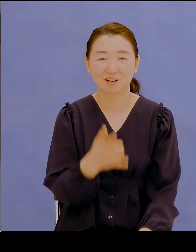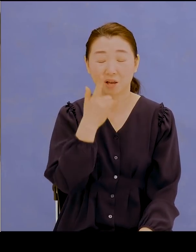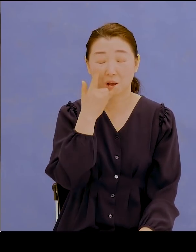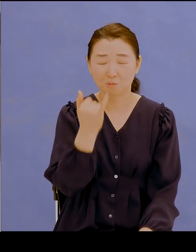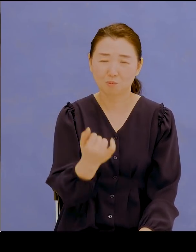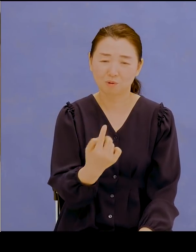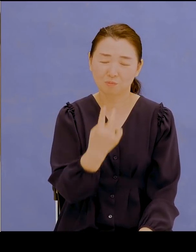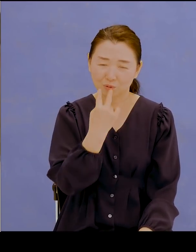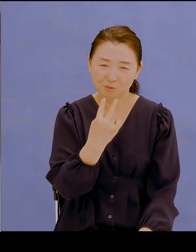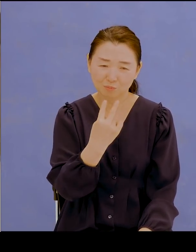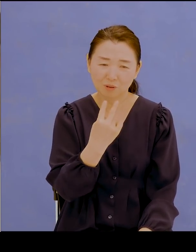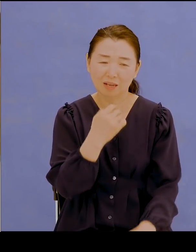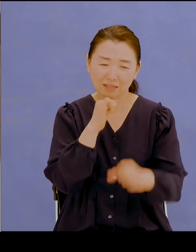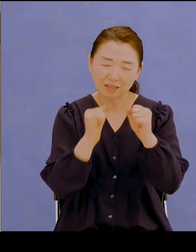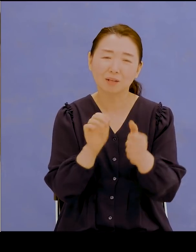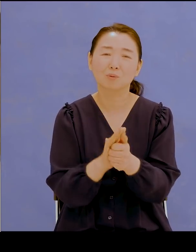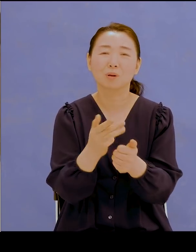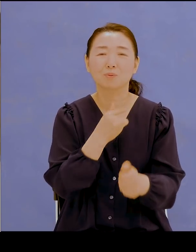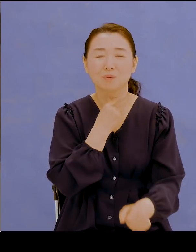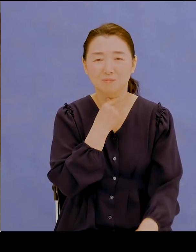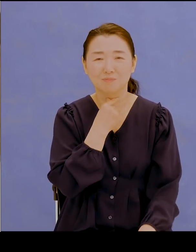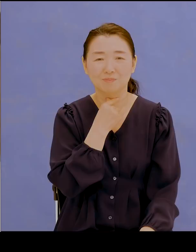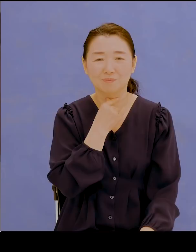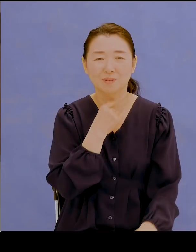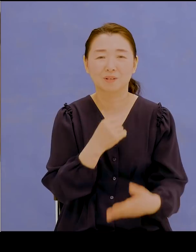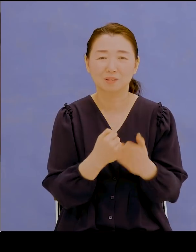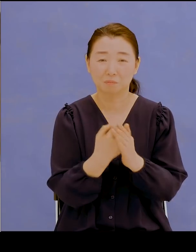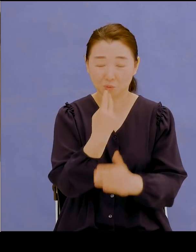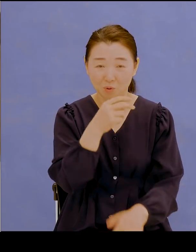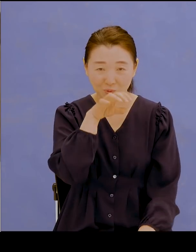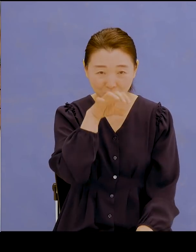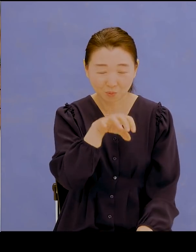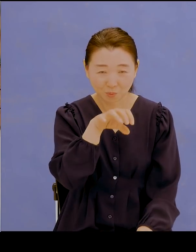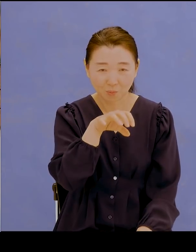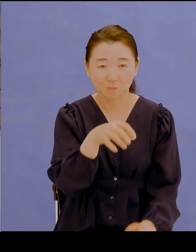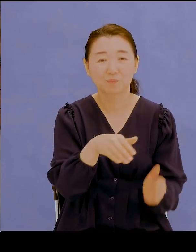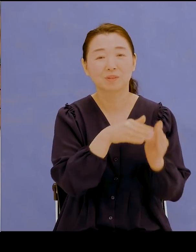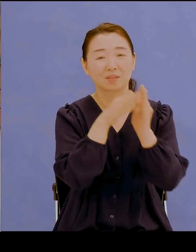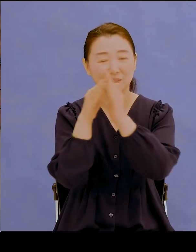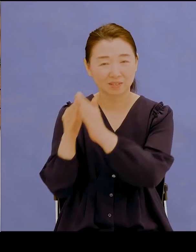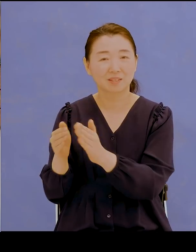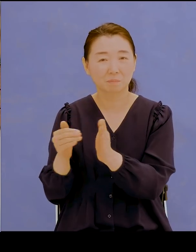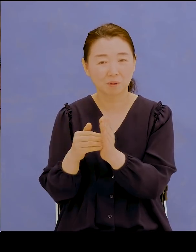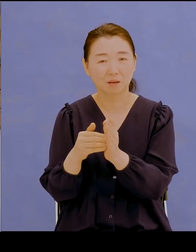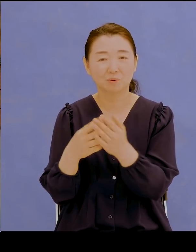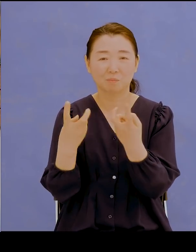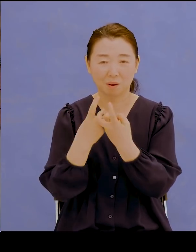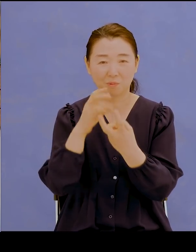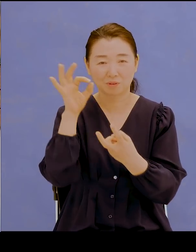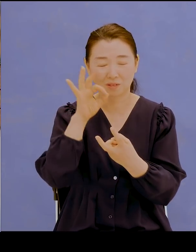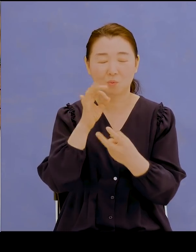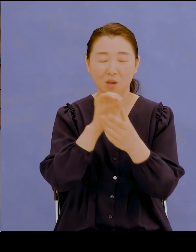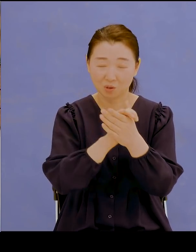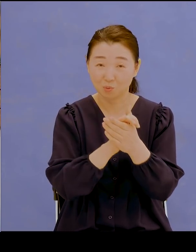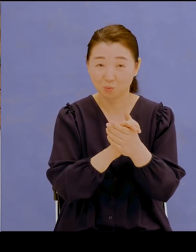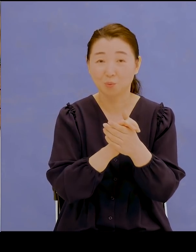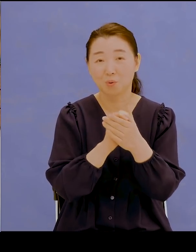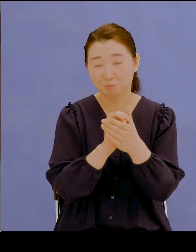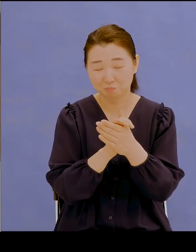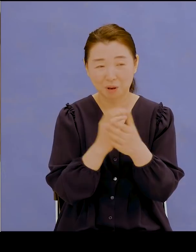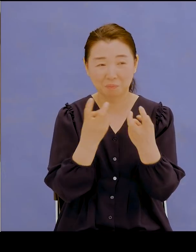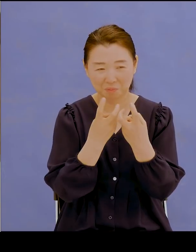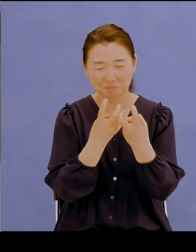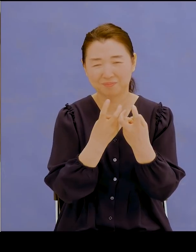아빠 숨 좀 쉬게 해줘야 되겠다. 그래서 어디 조금 이렇게 공기 좋은 데로 네. 이사도 하고 이제 방법을 또 기도는 기도고 또 방법은